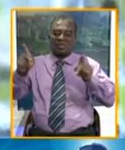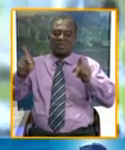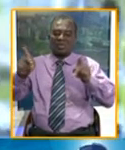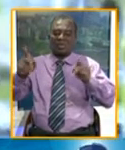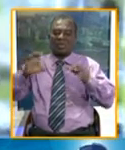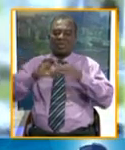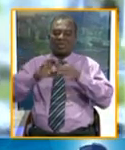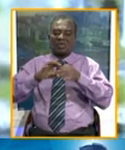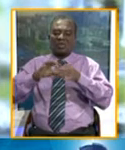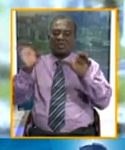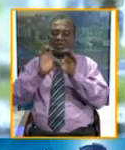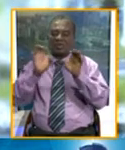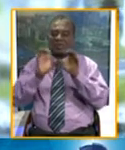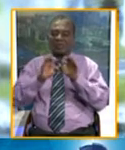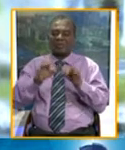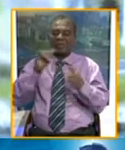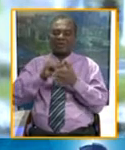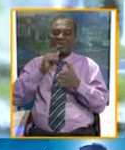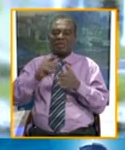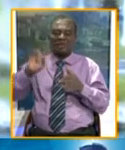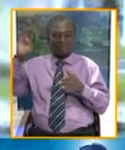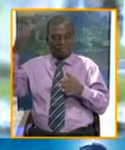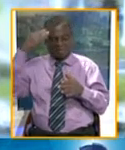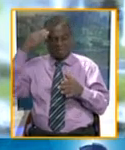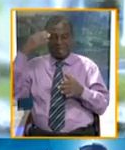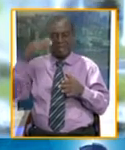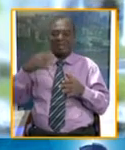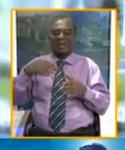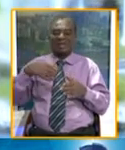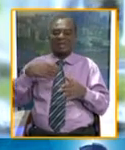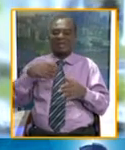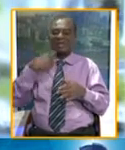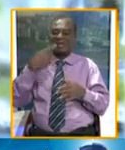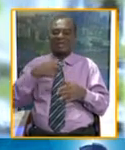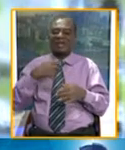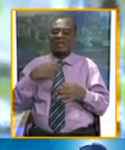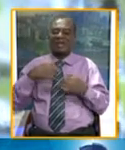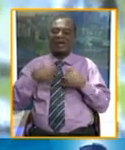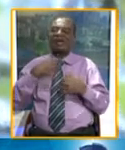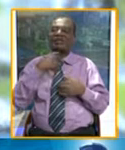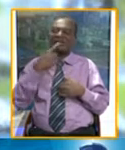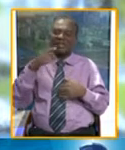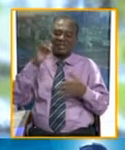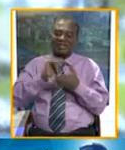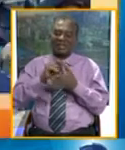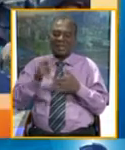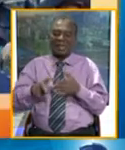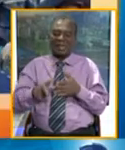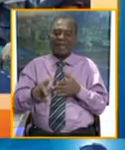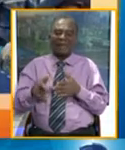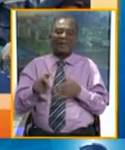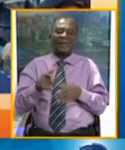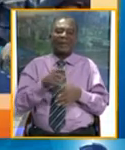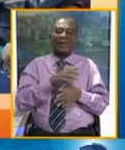construire. Déclaration faite hier par le ministre de la Construction, du Logement et de l'Urbanisme. Bruno Koné a effectué